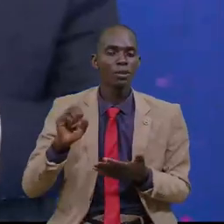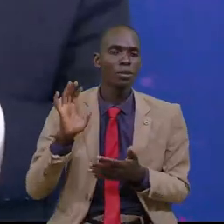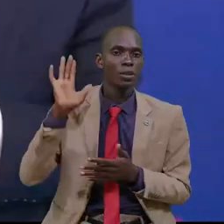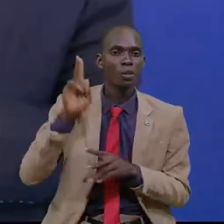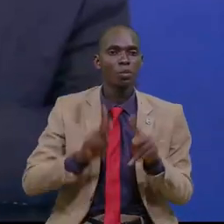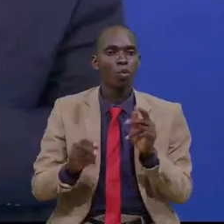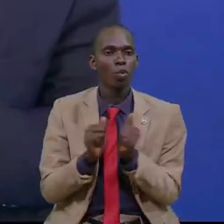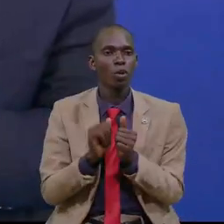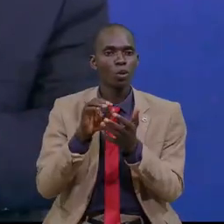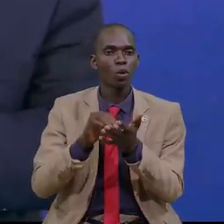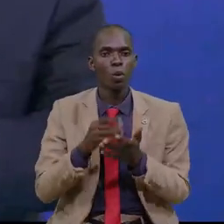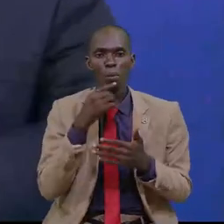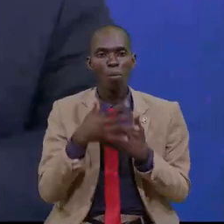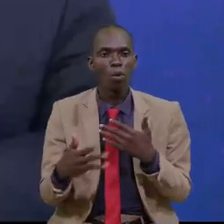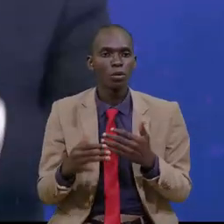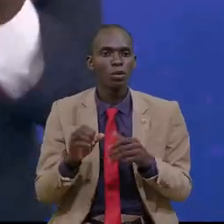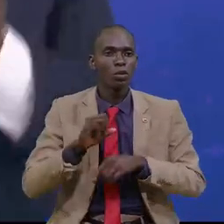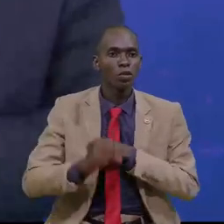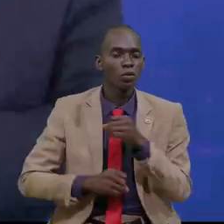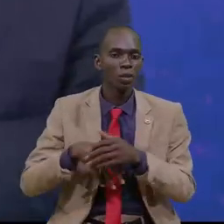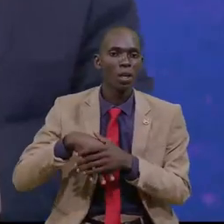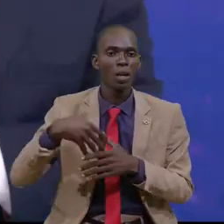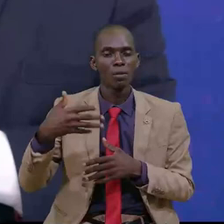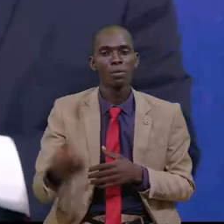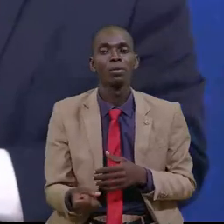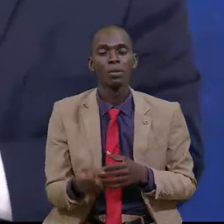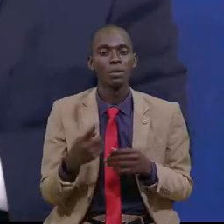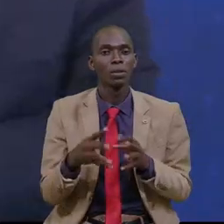son propre sang, a souffert hors de la porte.